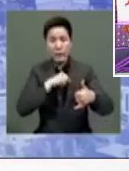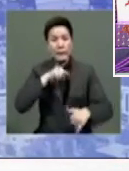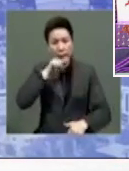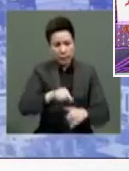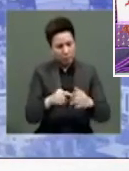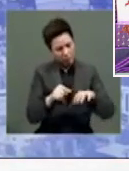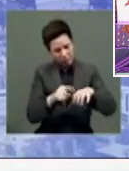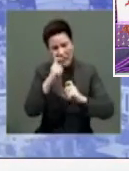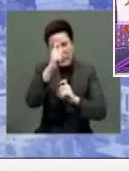ทีนี้มันก็จะมีหลายๆตัวอย่างที่